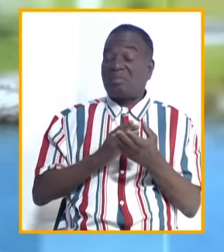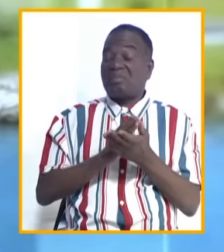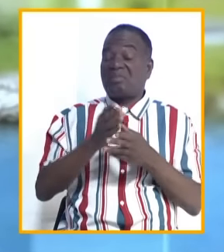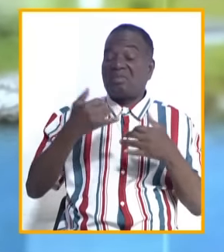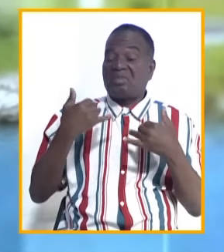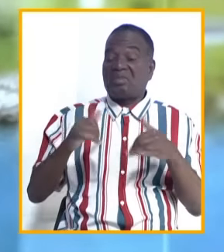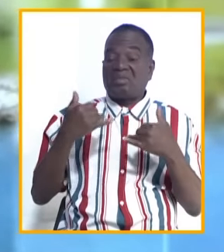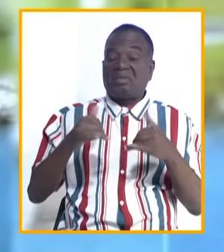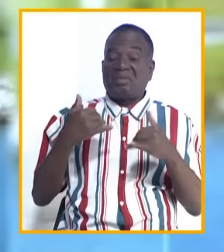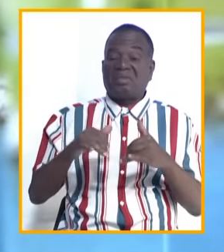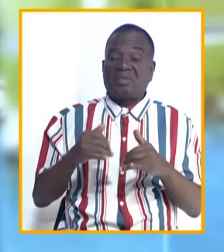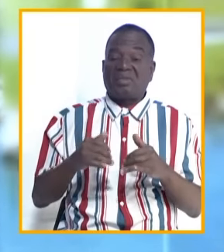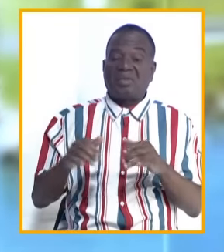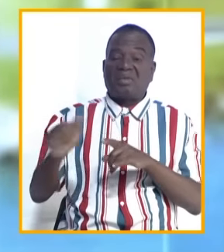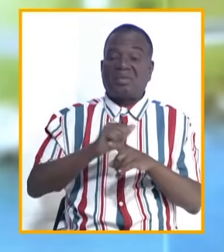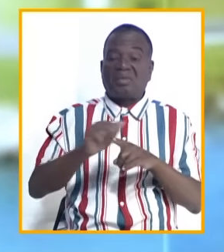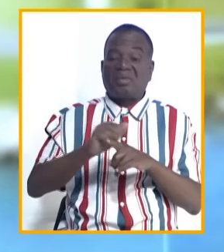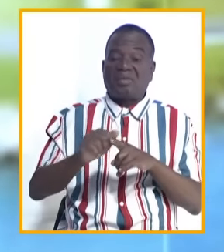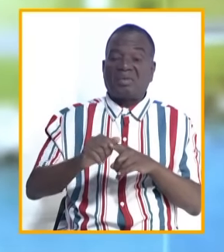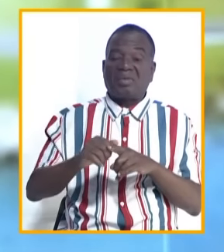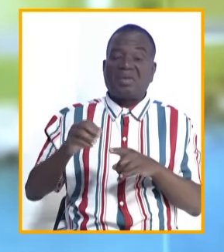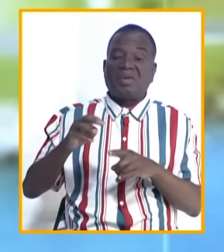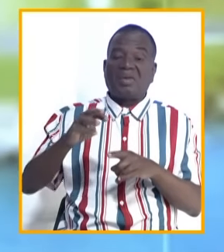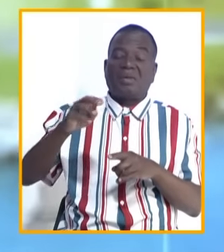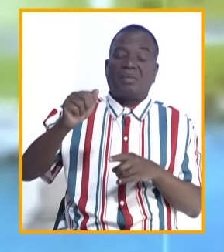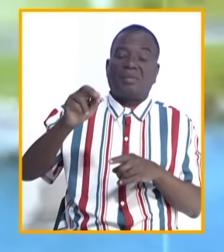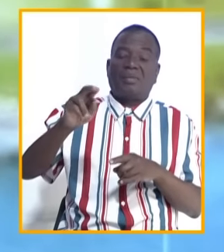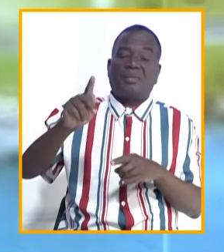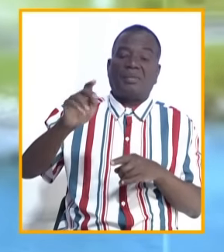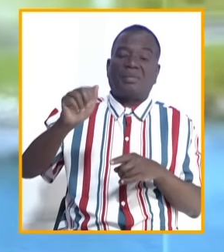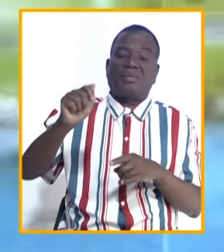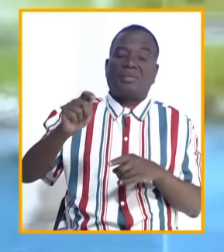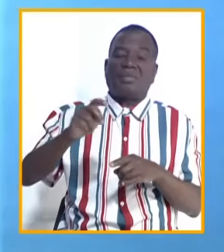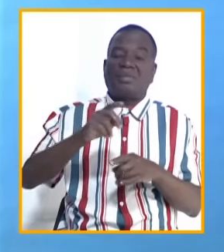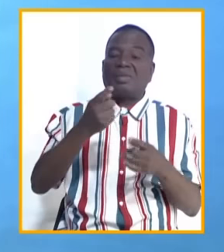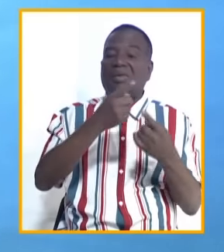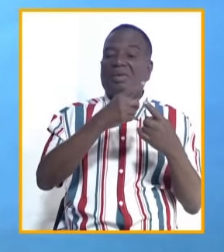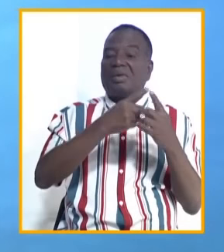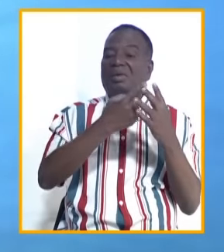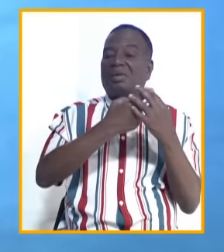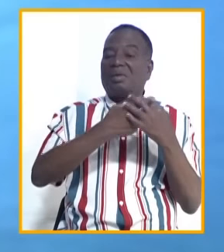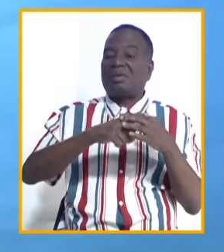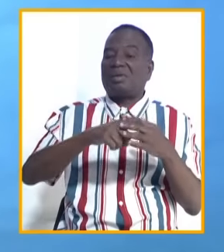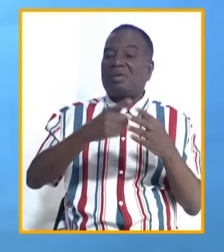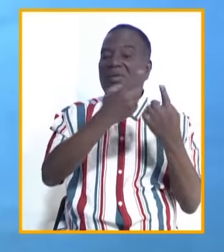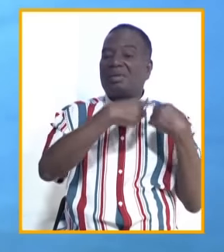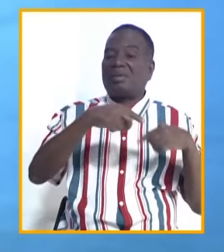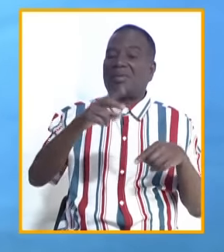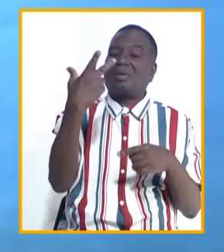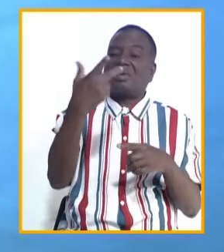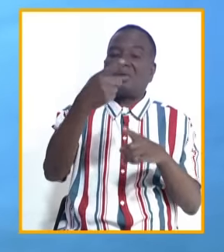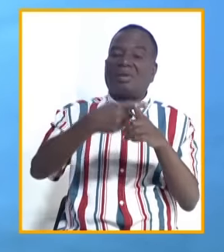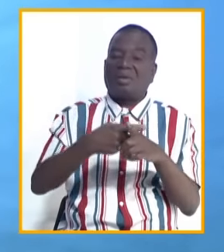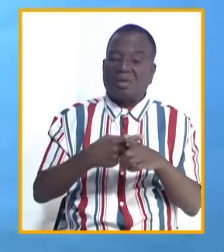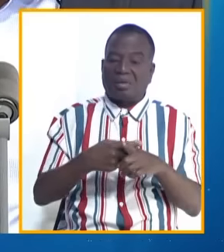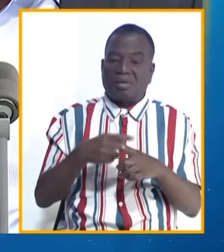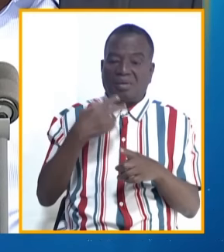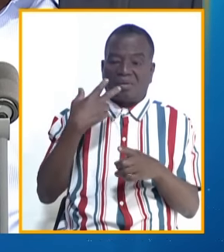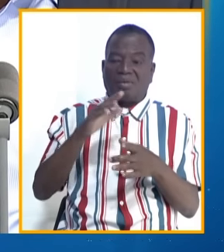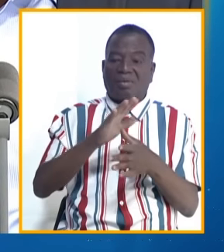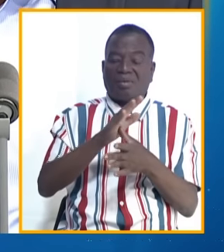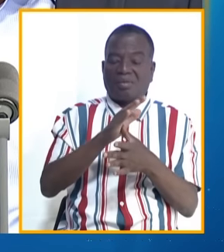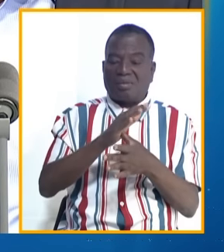a séduit tout simplement les observateurs de cette Maramonde 2024. Le Brésil, je précise, qui pratique le Maracana depuis seulement